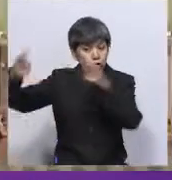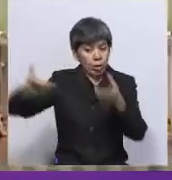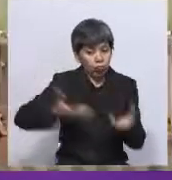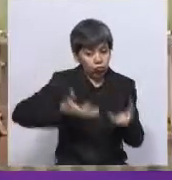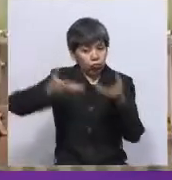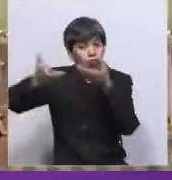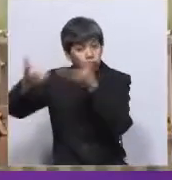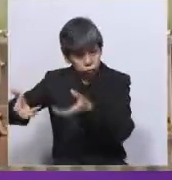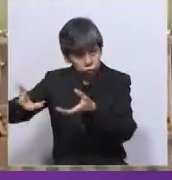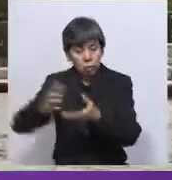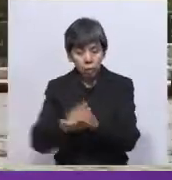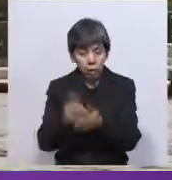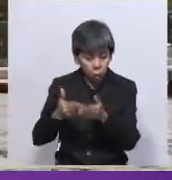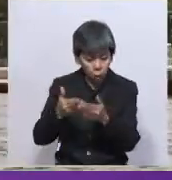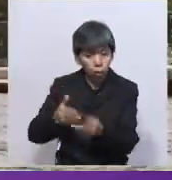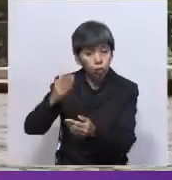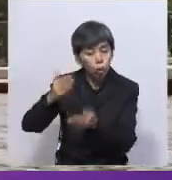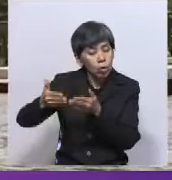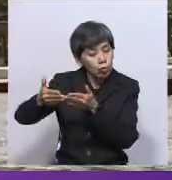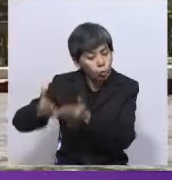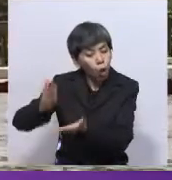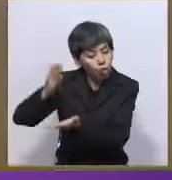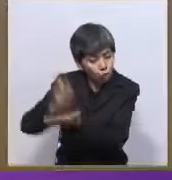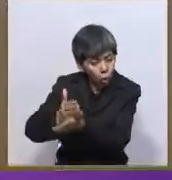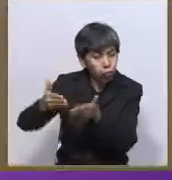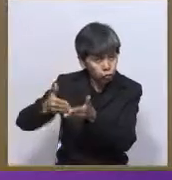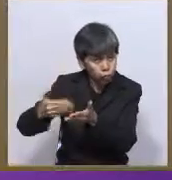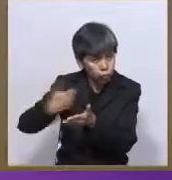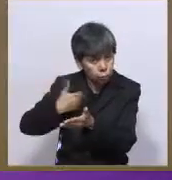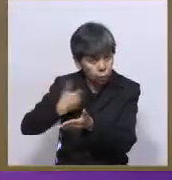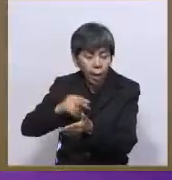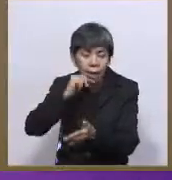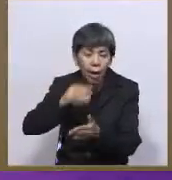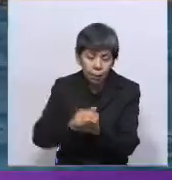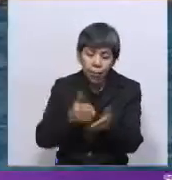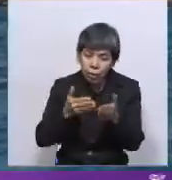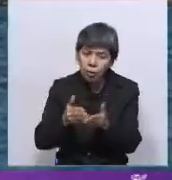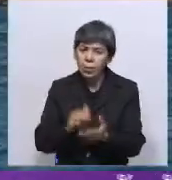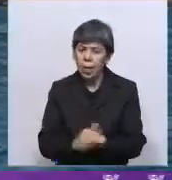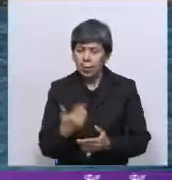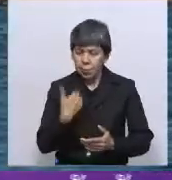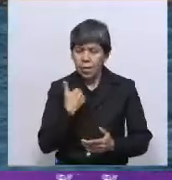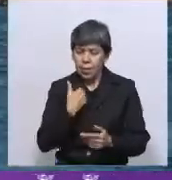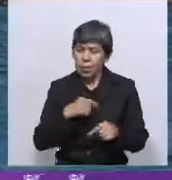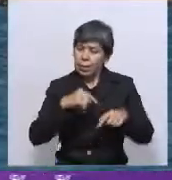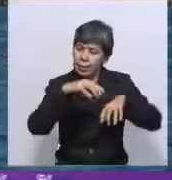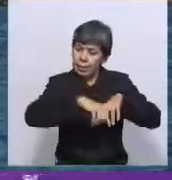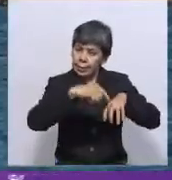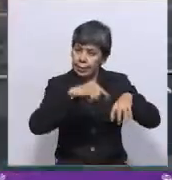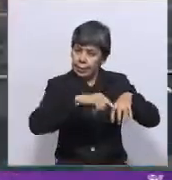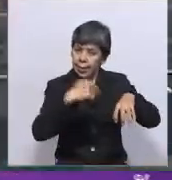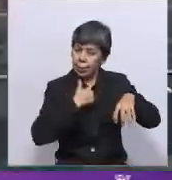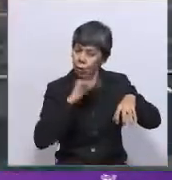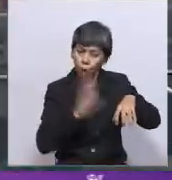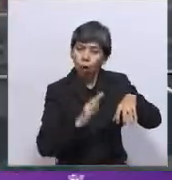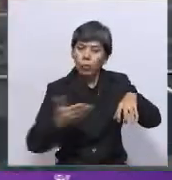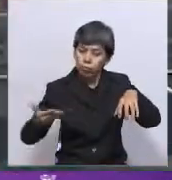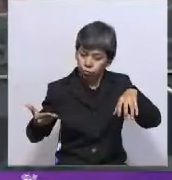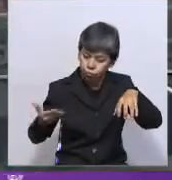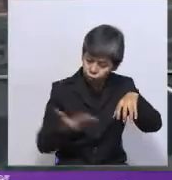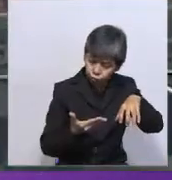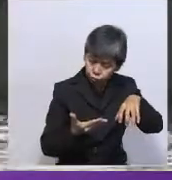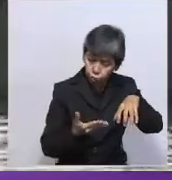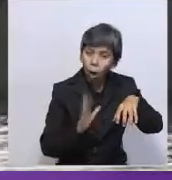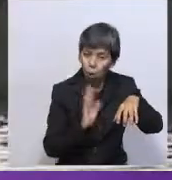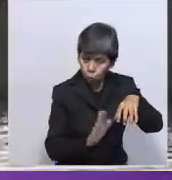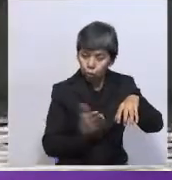ามีจุดให้เรือจอดไหมสำหรับเรือชายฝั่งที่มาจาก2แม่น้ำเนี่ยก็จะมีท่าเรือเฉพาะของท่